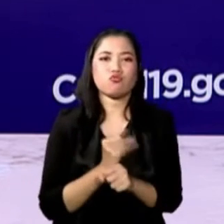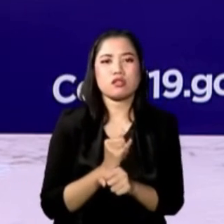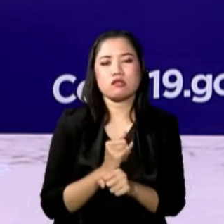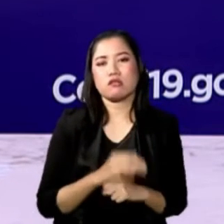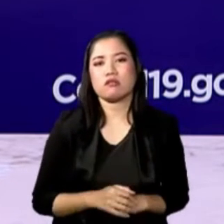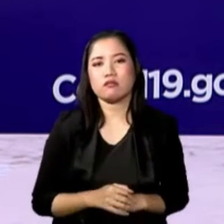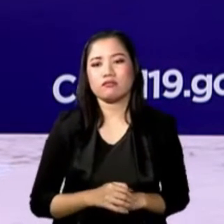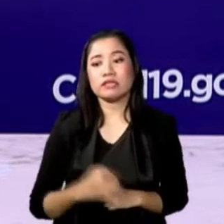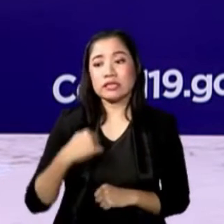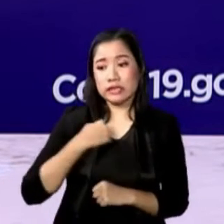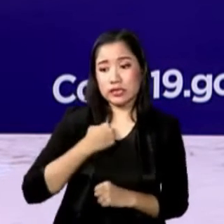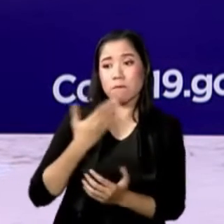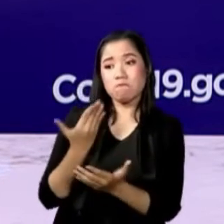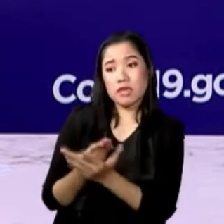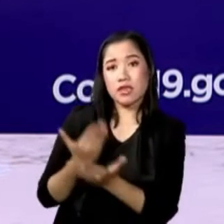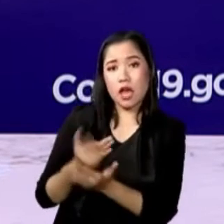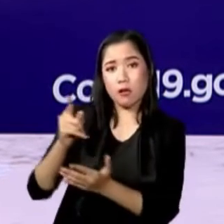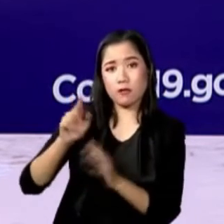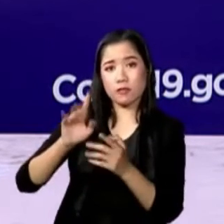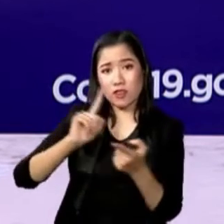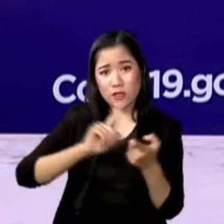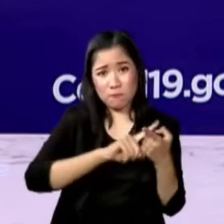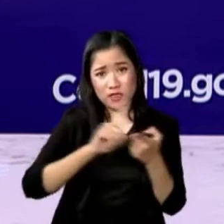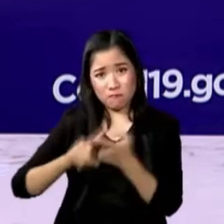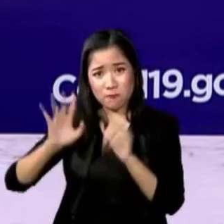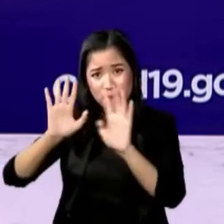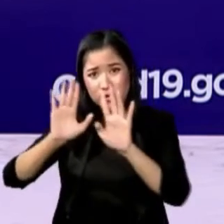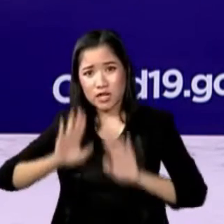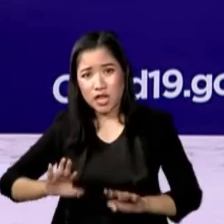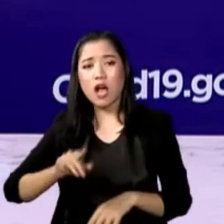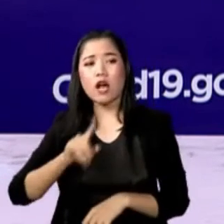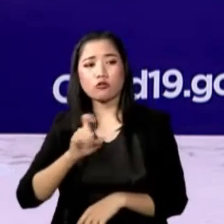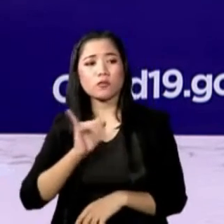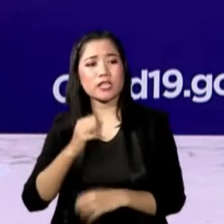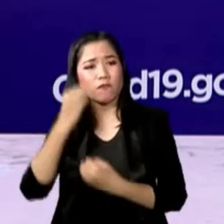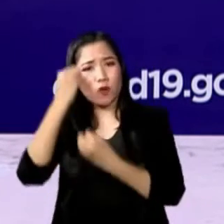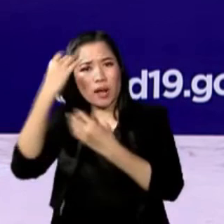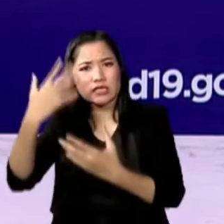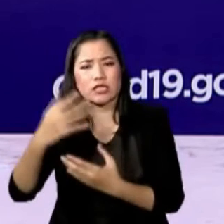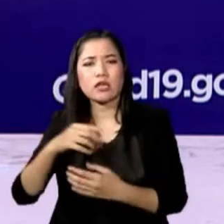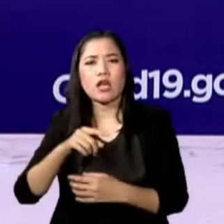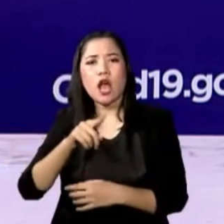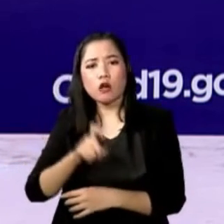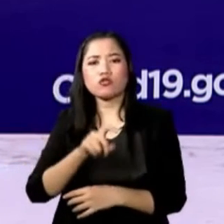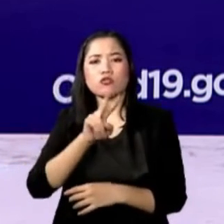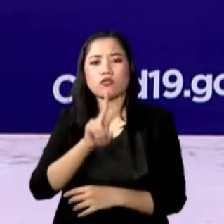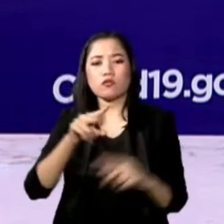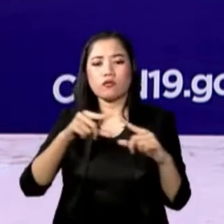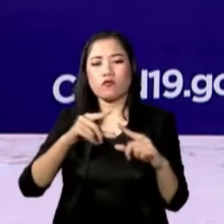media untuk dapat menyampaikan informasi yang valid kepada masyarakat serta membantu